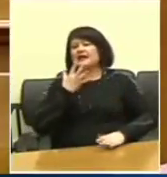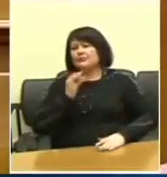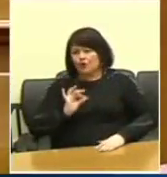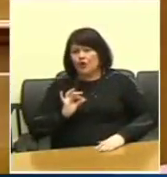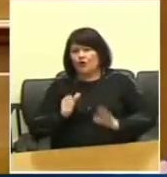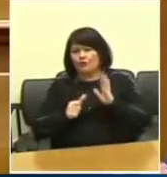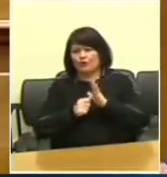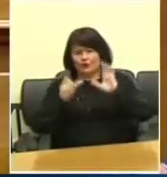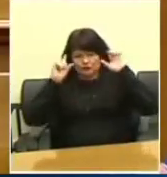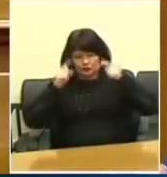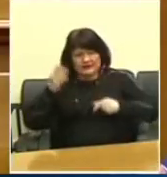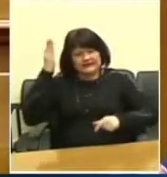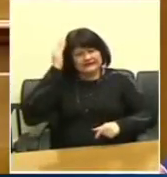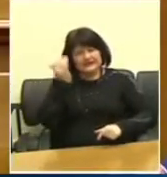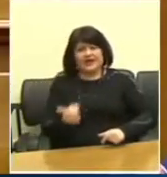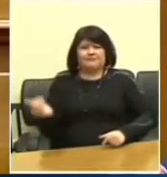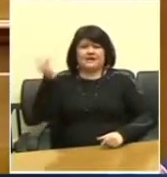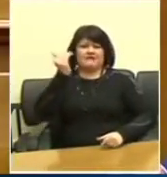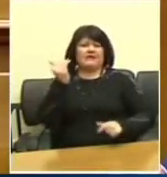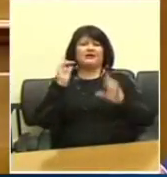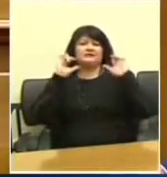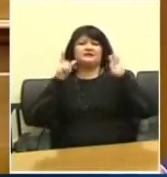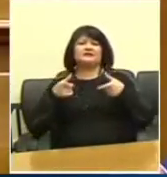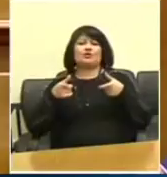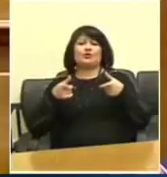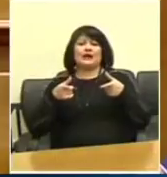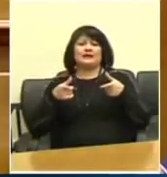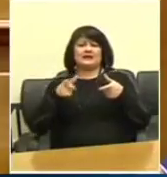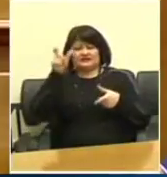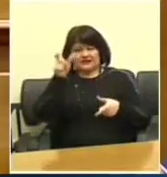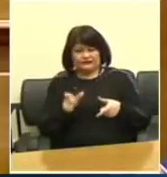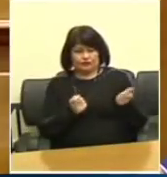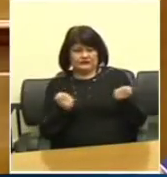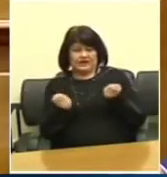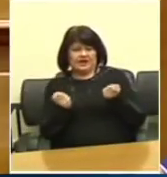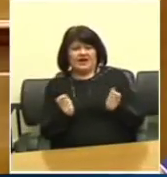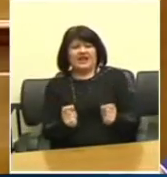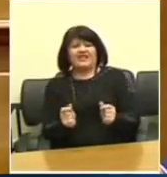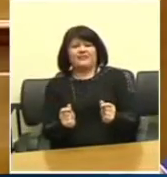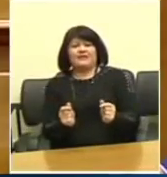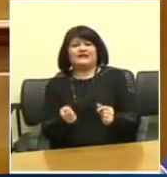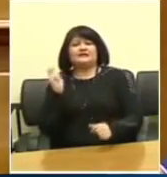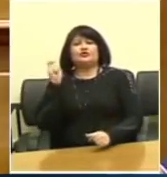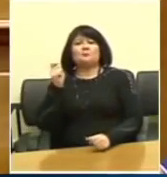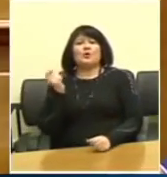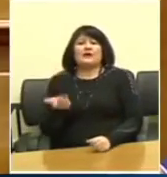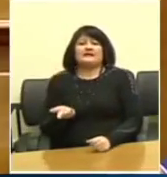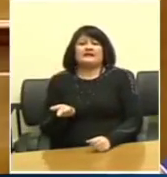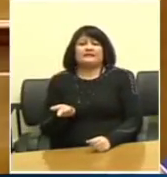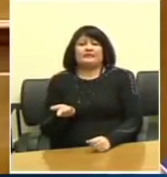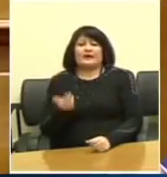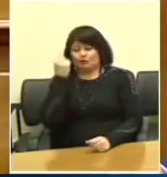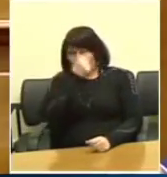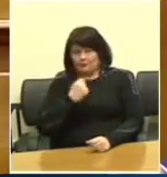ο επικεφαλής της ελληνικής δημοκρατίας, είναι ο ρυθμιστής του πολιτεύματος, είναι το πρόσωπο πάνω στο οποίο